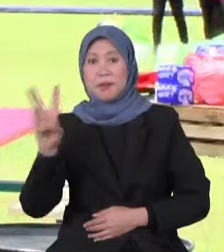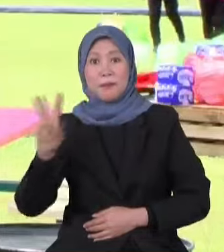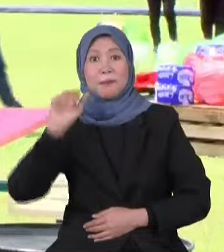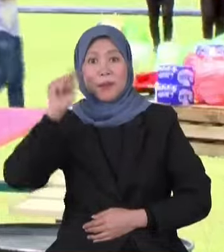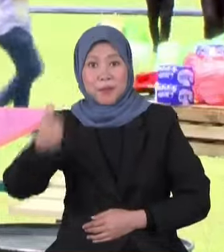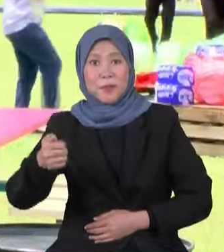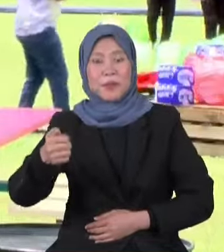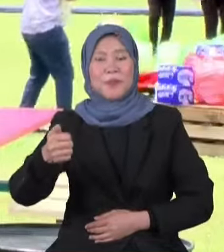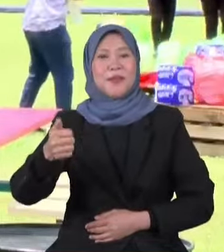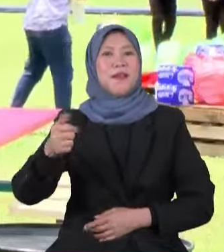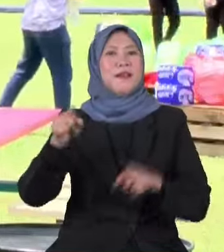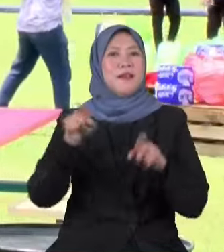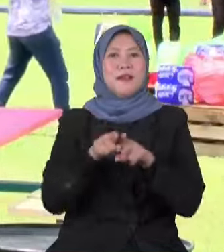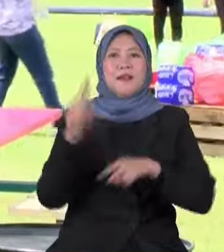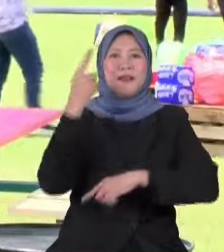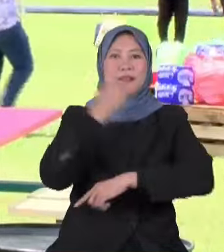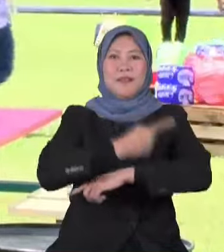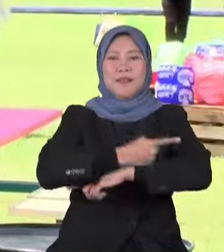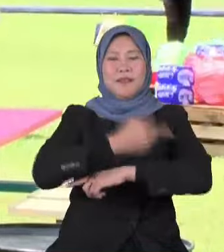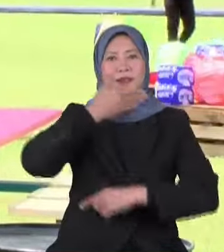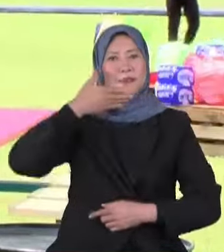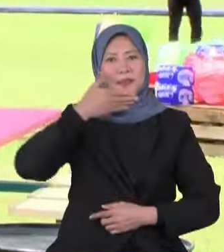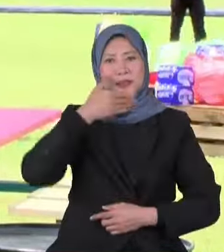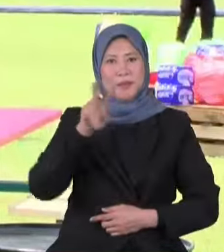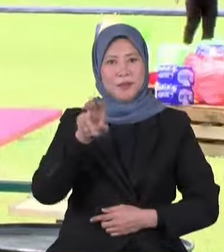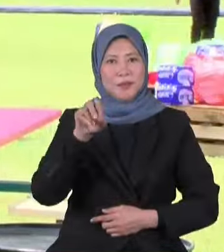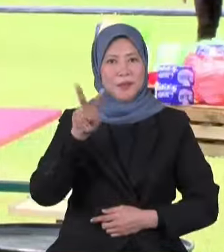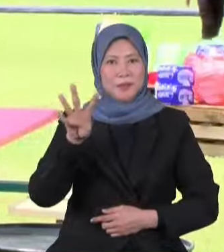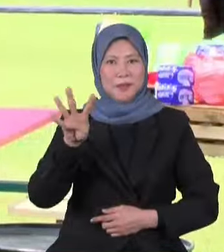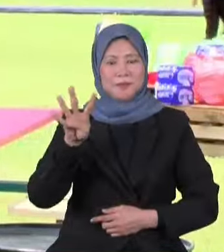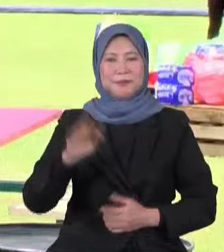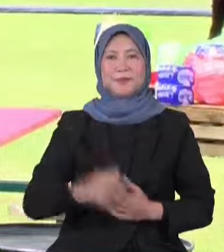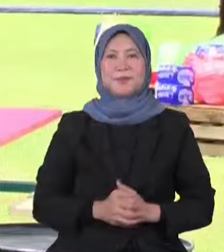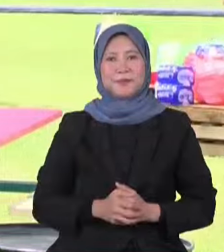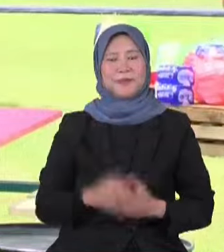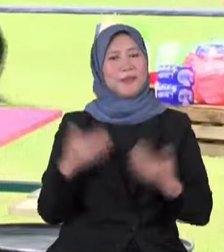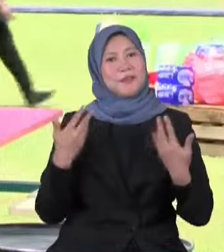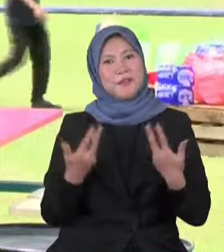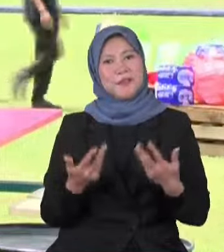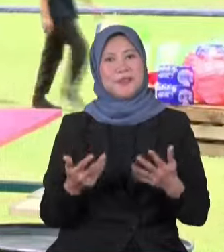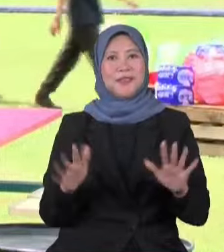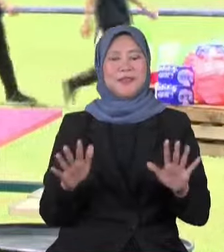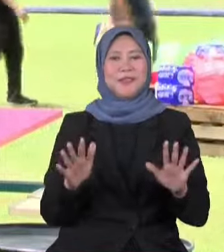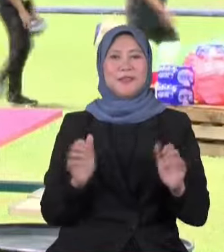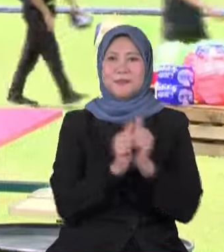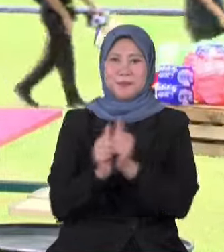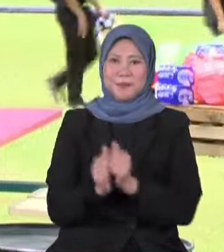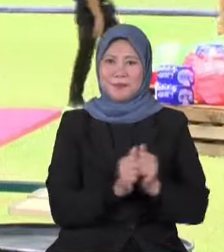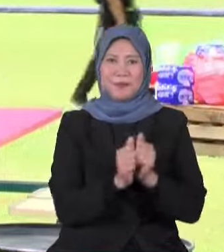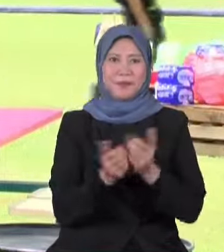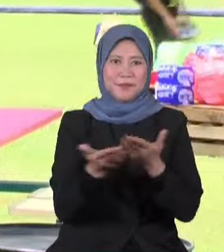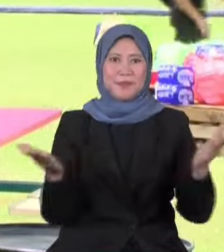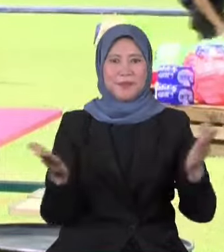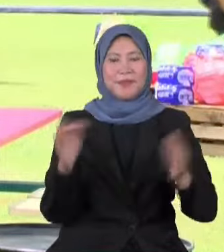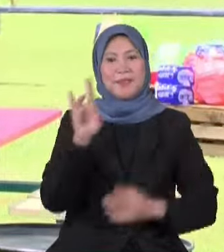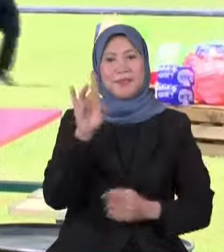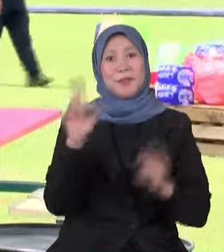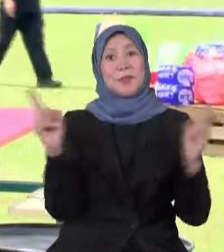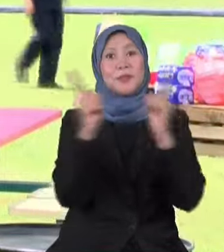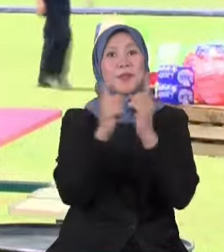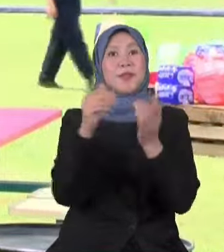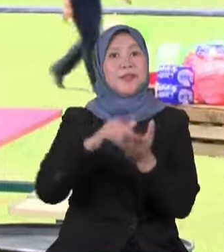esok bersempena dengan Hari Belia Negara 2024 Peringkat Kebangsaan. Baik, sampai di sini saja saya dapat bersama dengan anda. InsyaAllah kita akan berjumpa